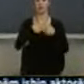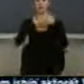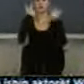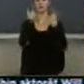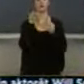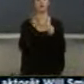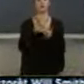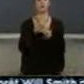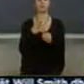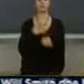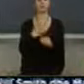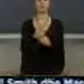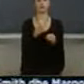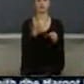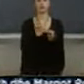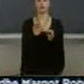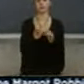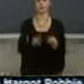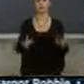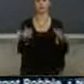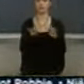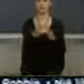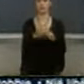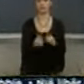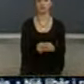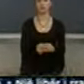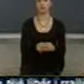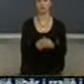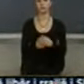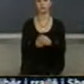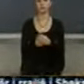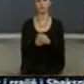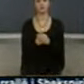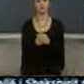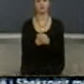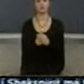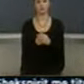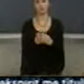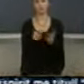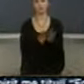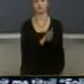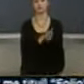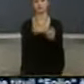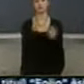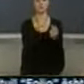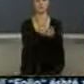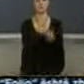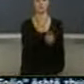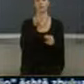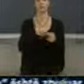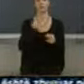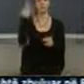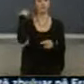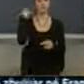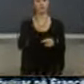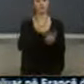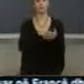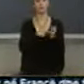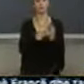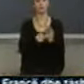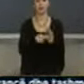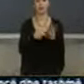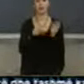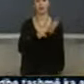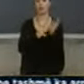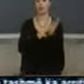qeshtjet e sigurisë vendit. Për ndryshe, një faktit til është përcaktuar edhe në planin e ahtisarit në